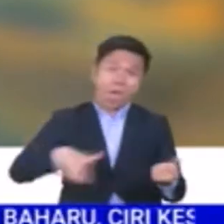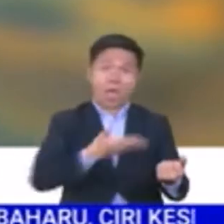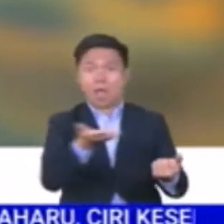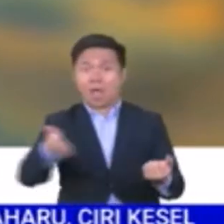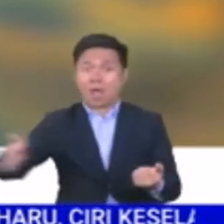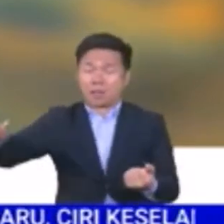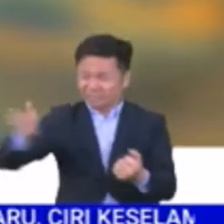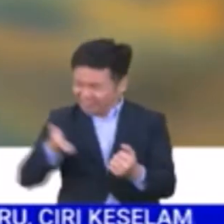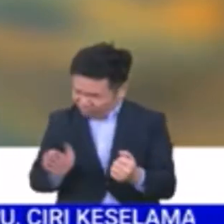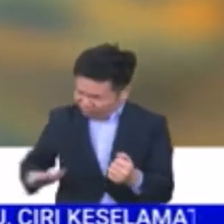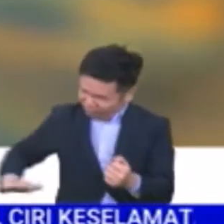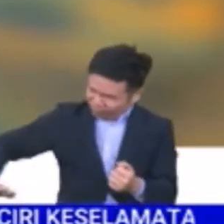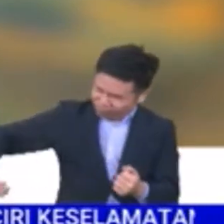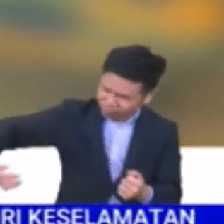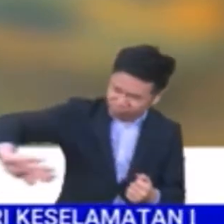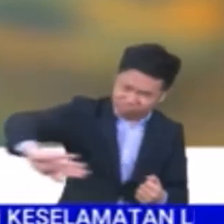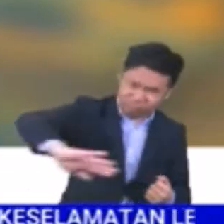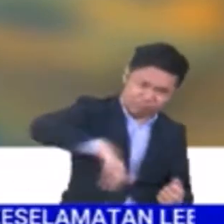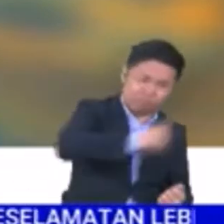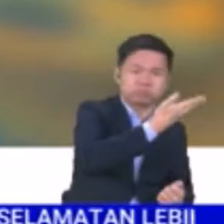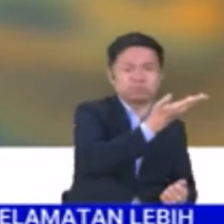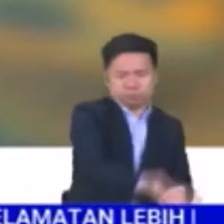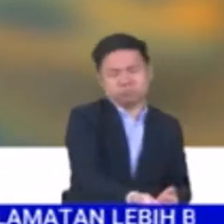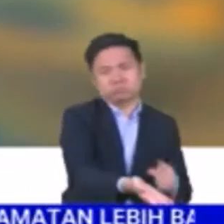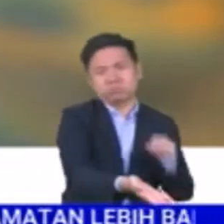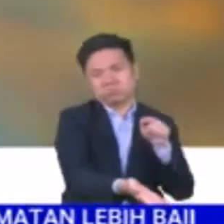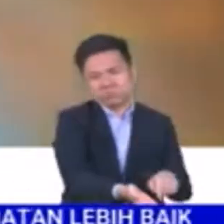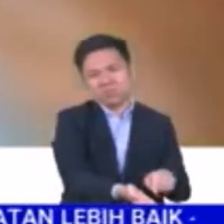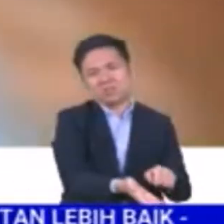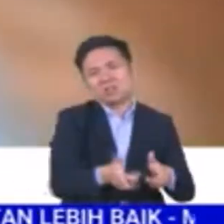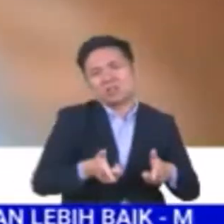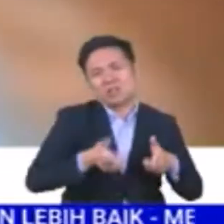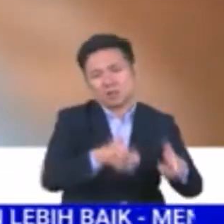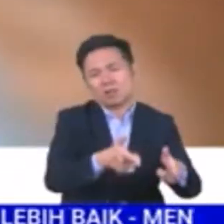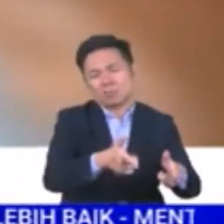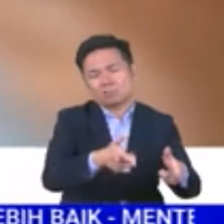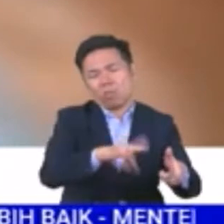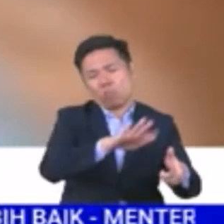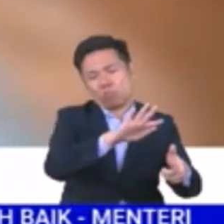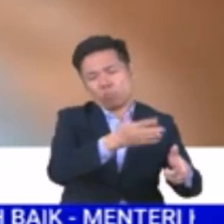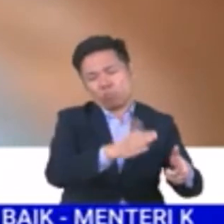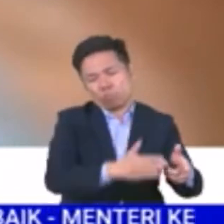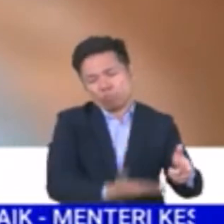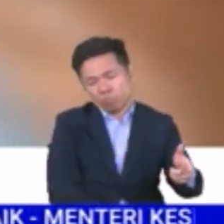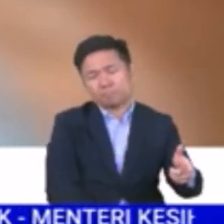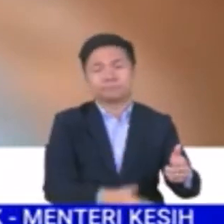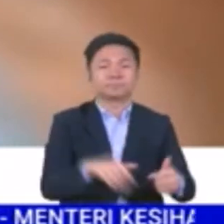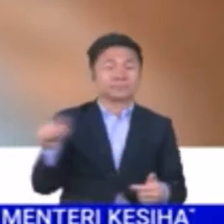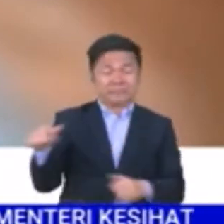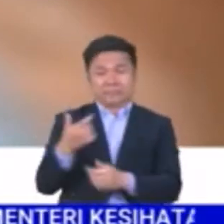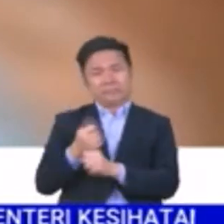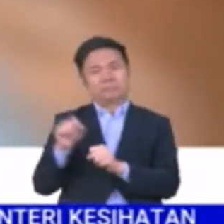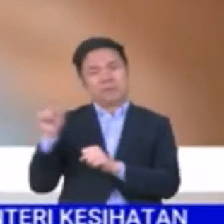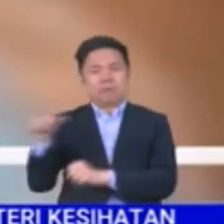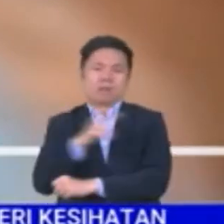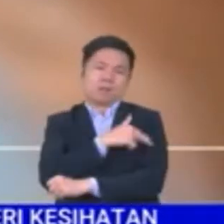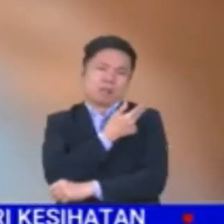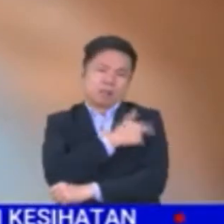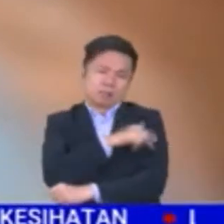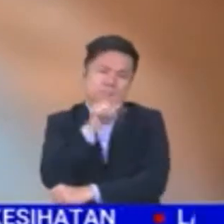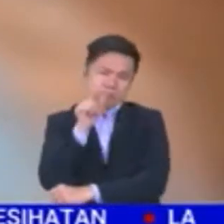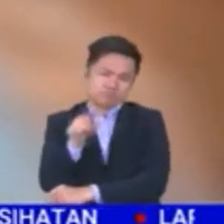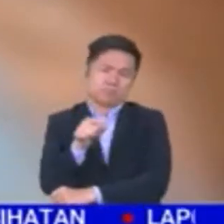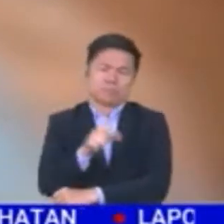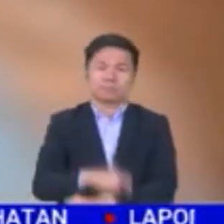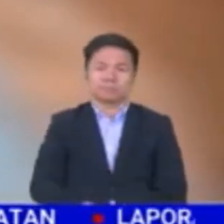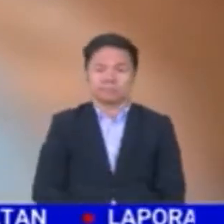ketika melalui selekoh sebelum terbabas ke dalam longkang dipenuhi air dan tenggelam. Mangsa yang selamat dihantar ke Hospital Sultanah Aminah,